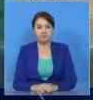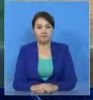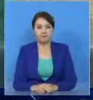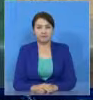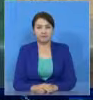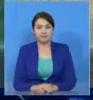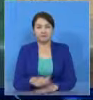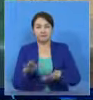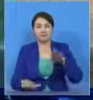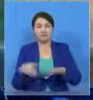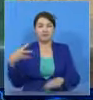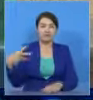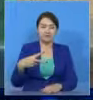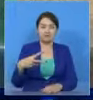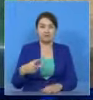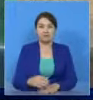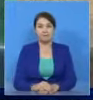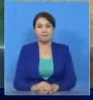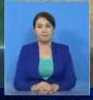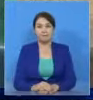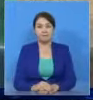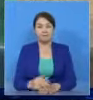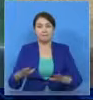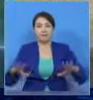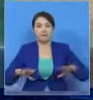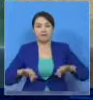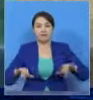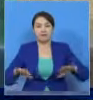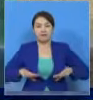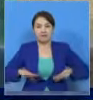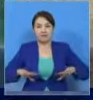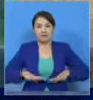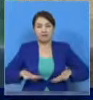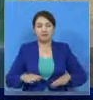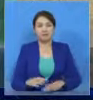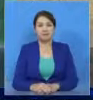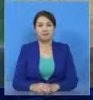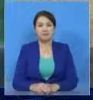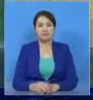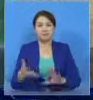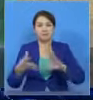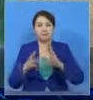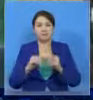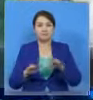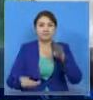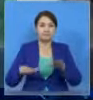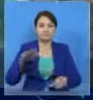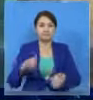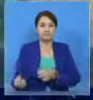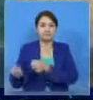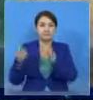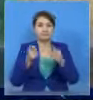килограмм? Килограмм 2000 стоит. Это конина или? Конина. А сколько килограмм вообще? Привезли